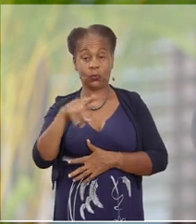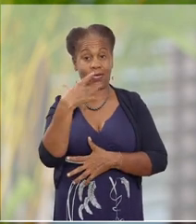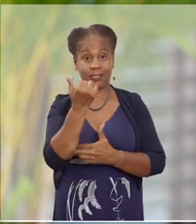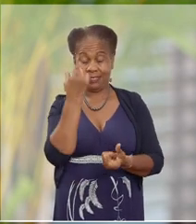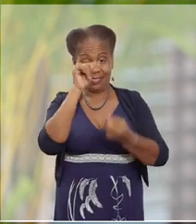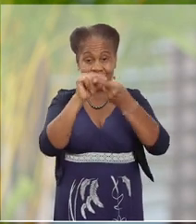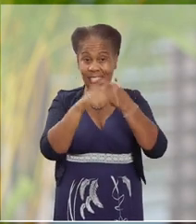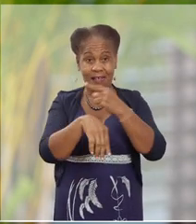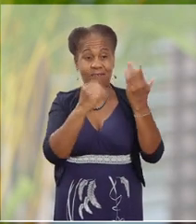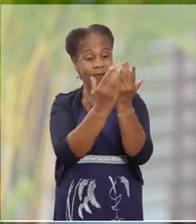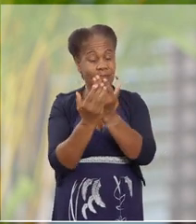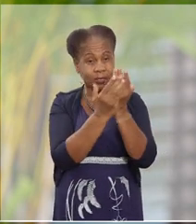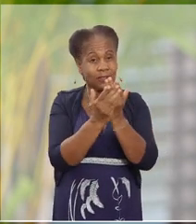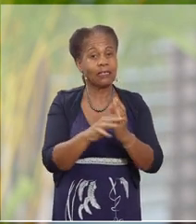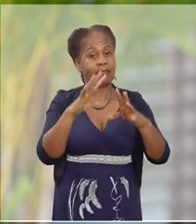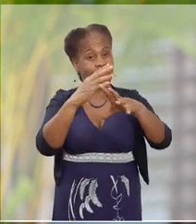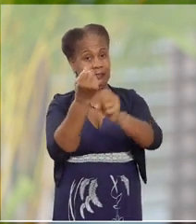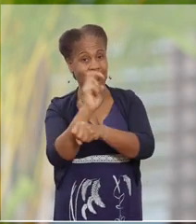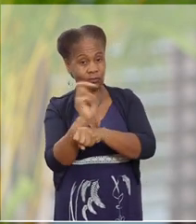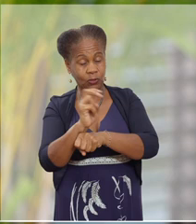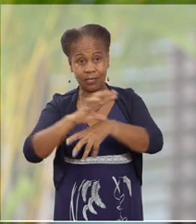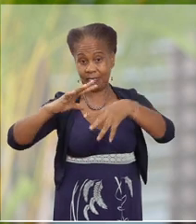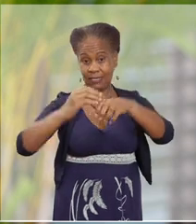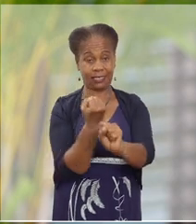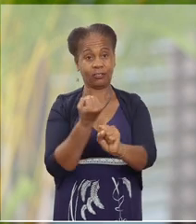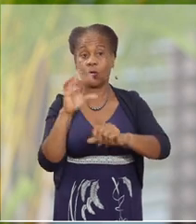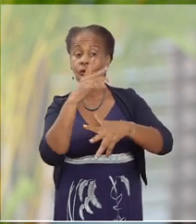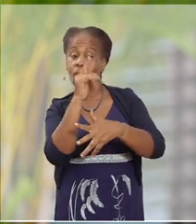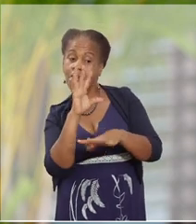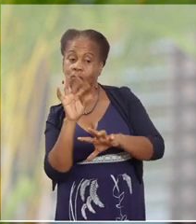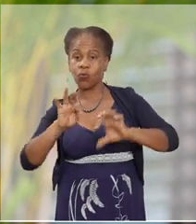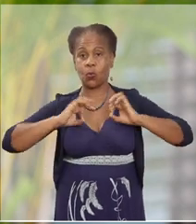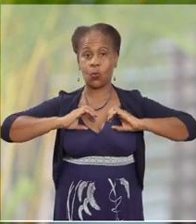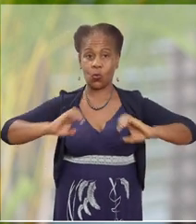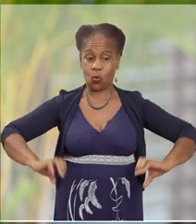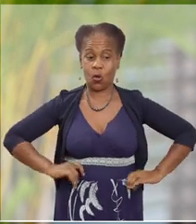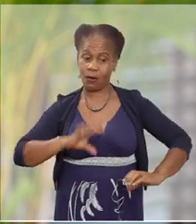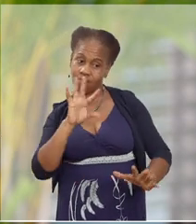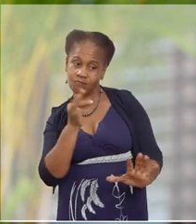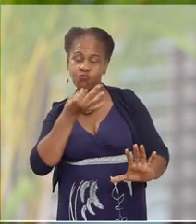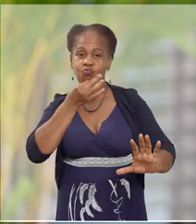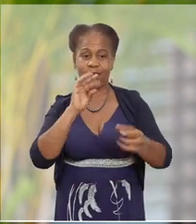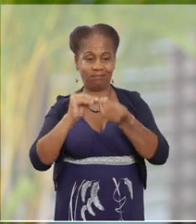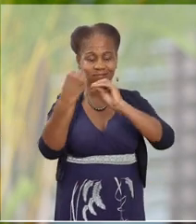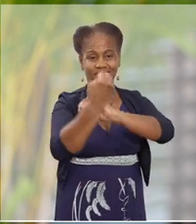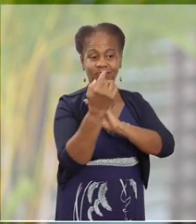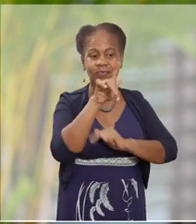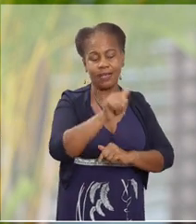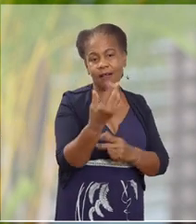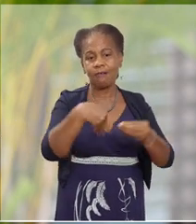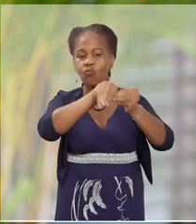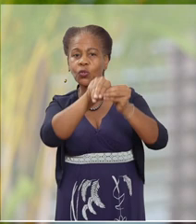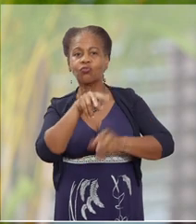et de l'éducation réussie par l'accès au numérique pour tous les collégiens la promotion d'une alimentation